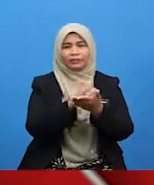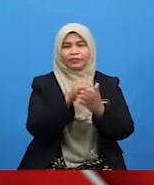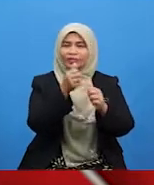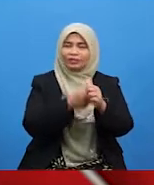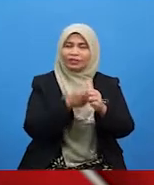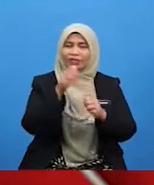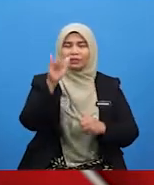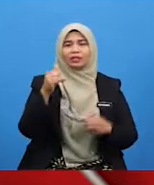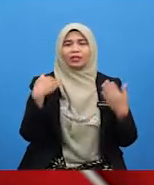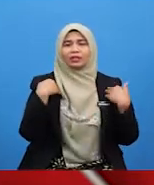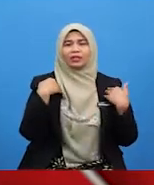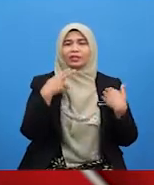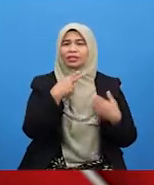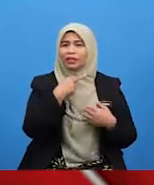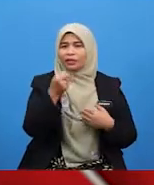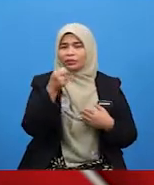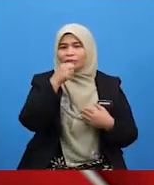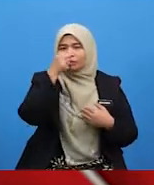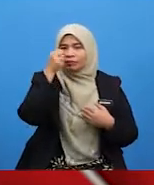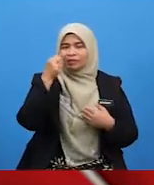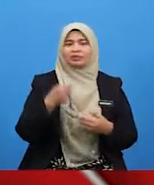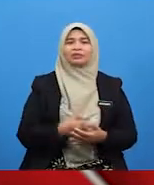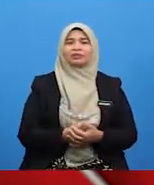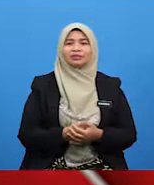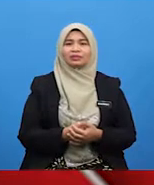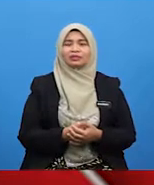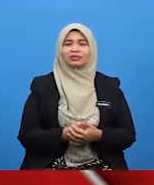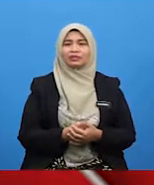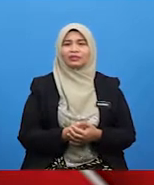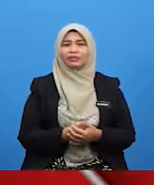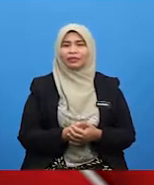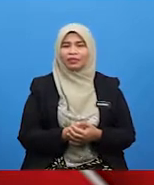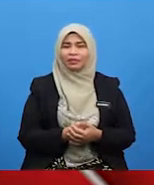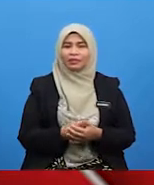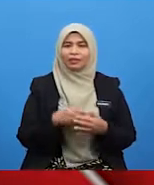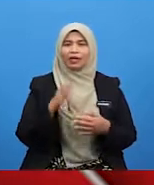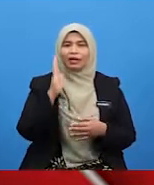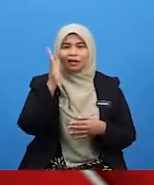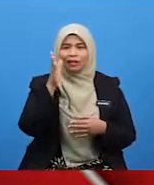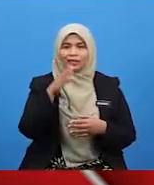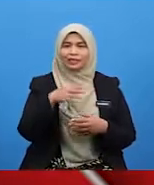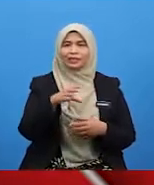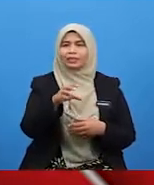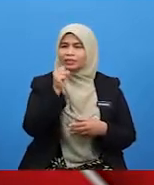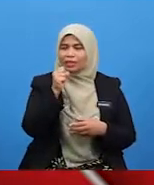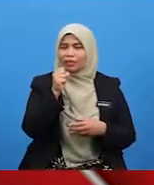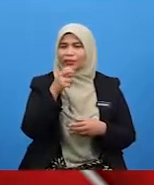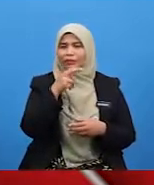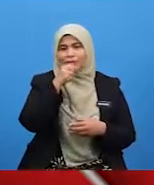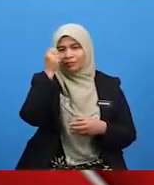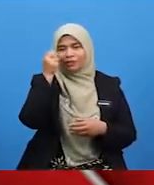bernyawa, bernafasnya nyawa lah, yakni makhluk Allah, akan dicabut